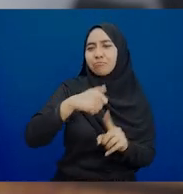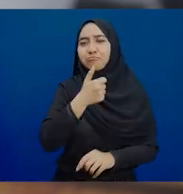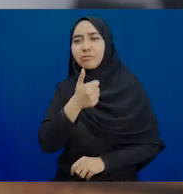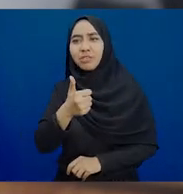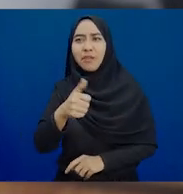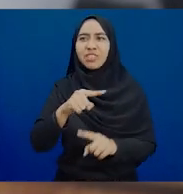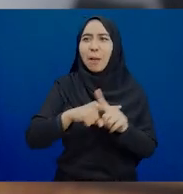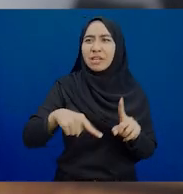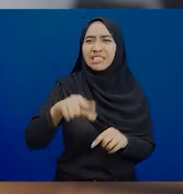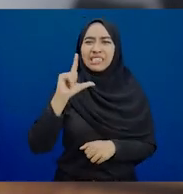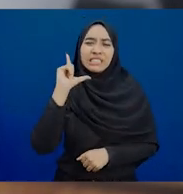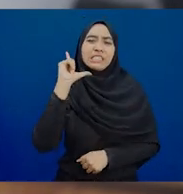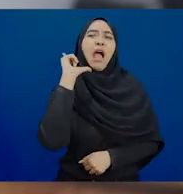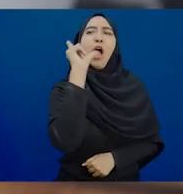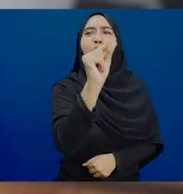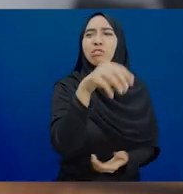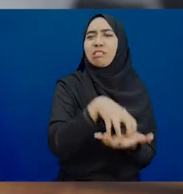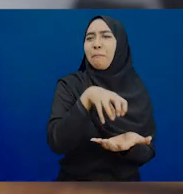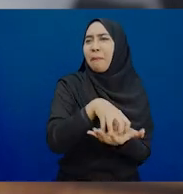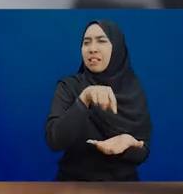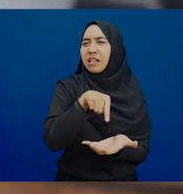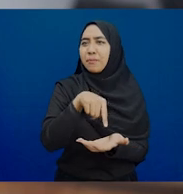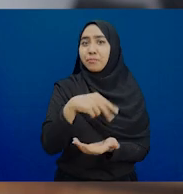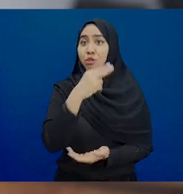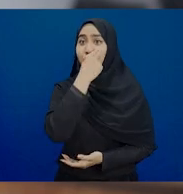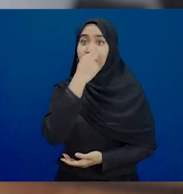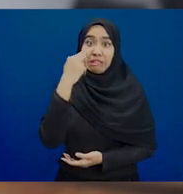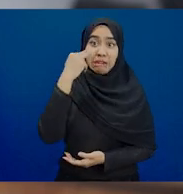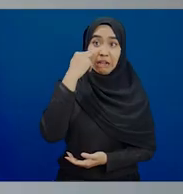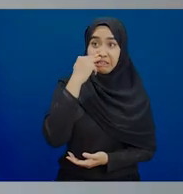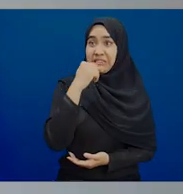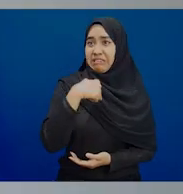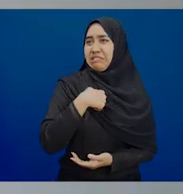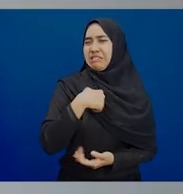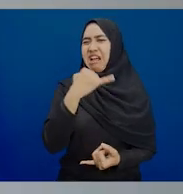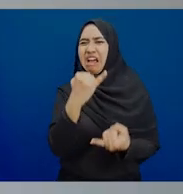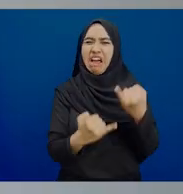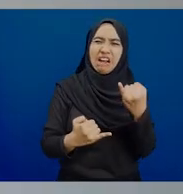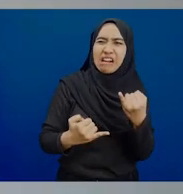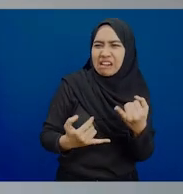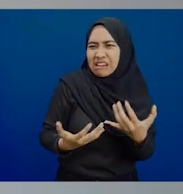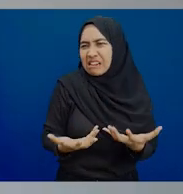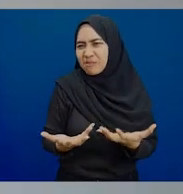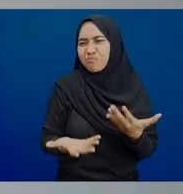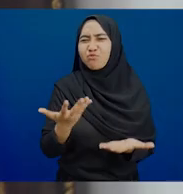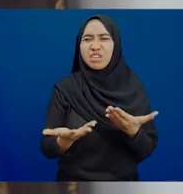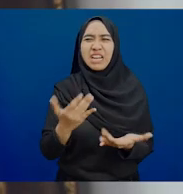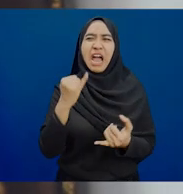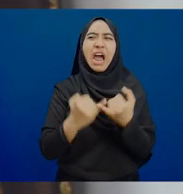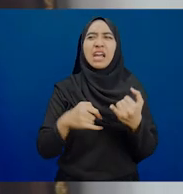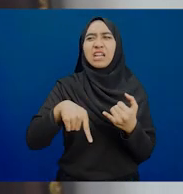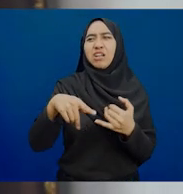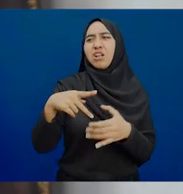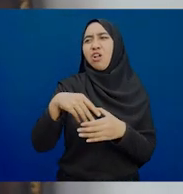bisa karena jarak tempuh yang jauh, pertimbangan mata, akhirnya ada anak kecil juga.